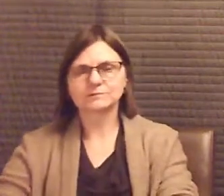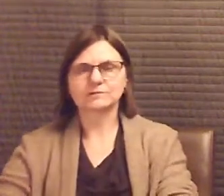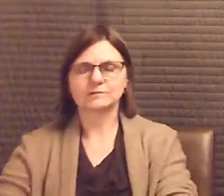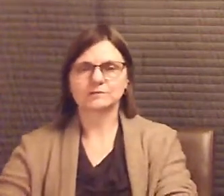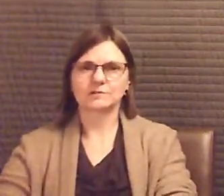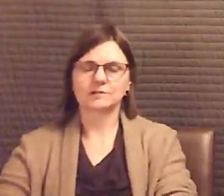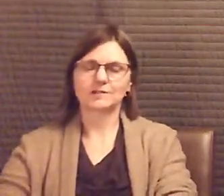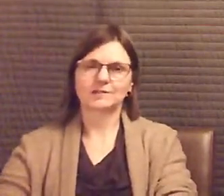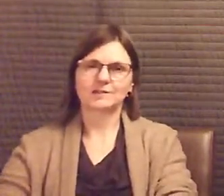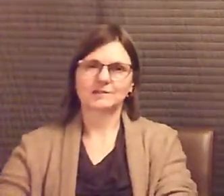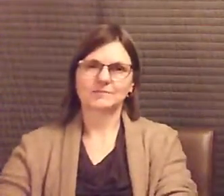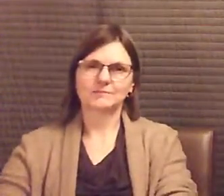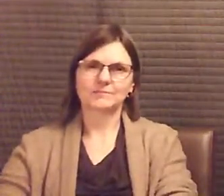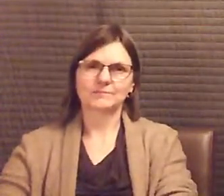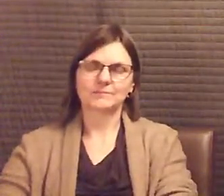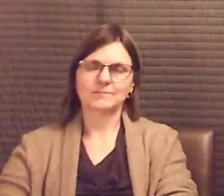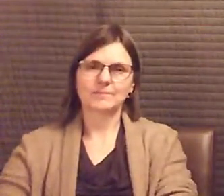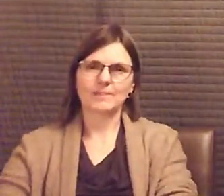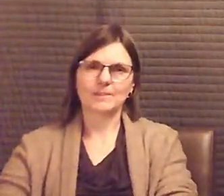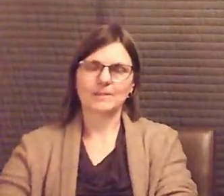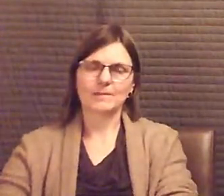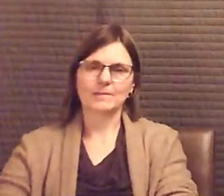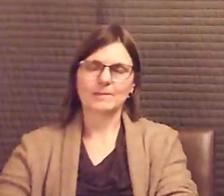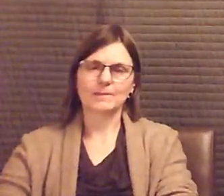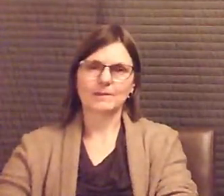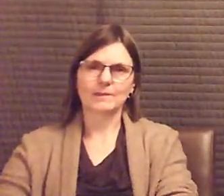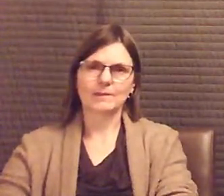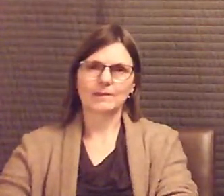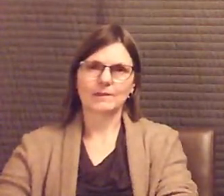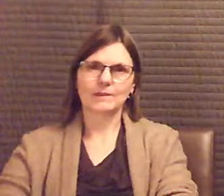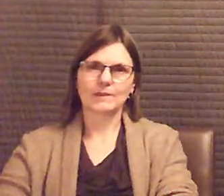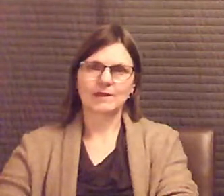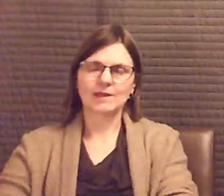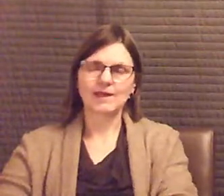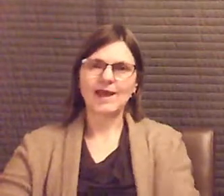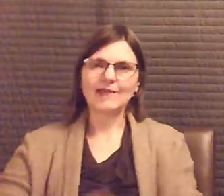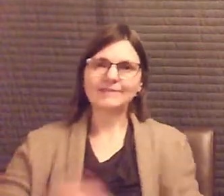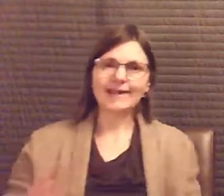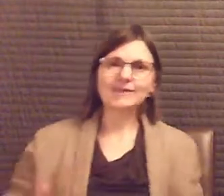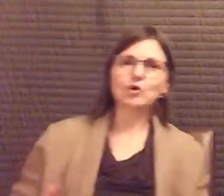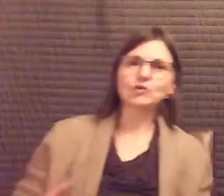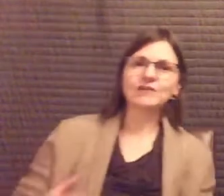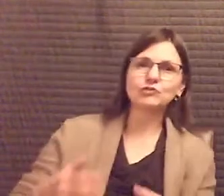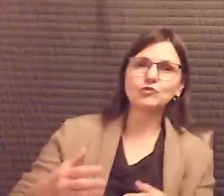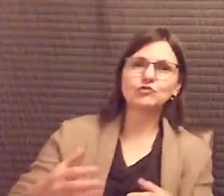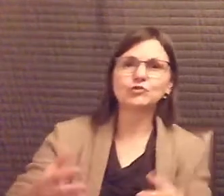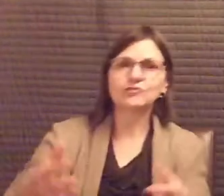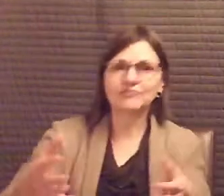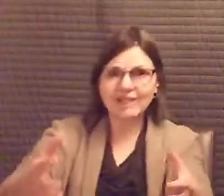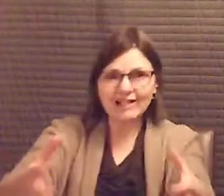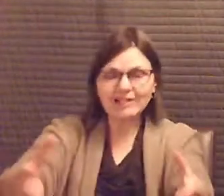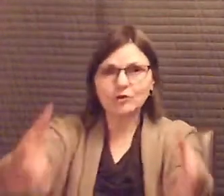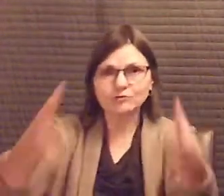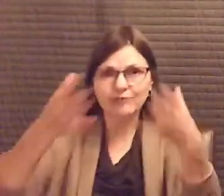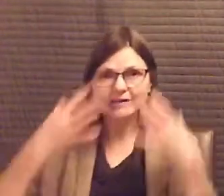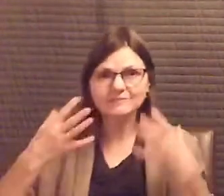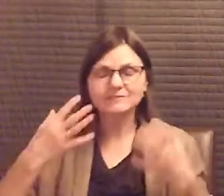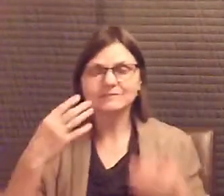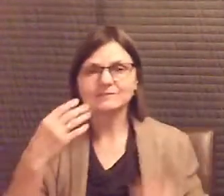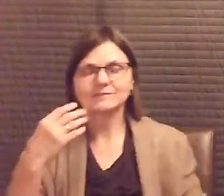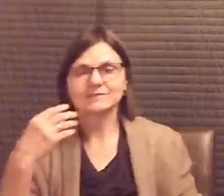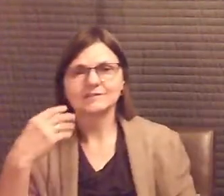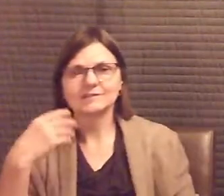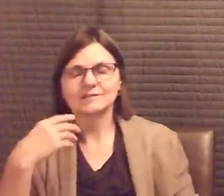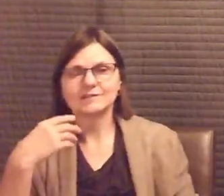precies de ooghoeken was ernstig en degenen die god binnen toe stuurt wel ontvang